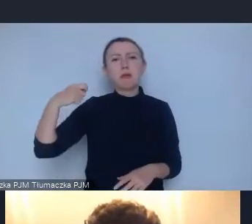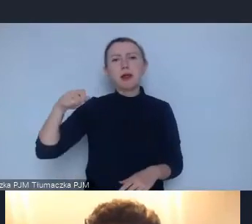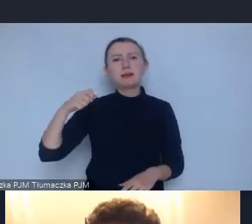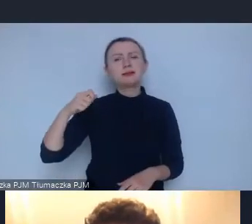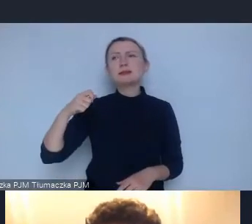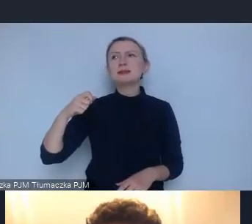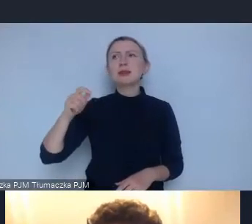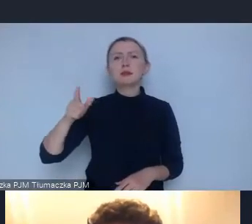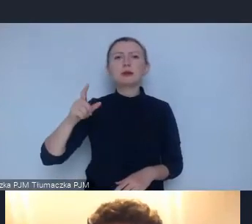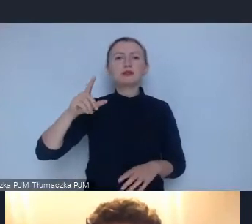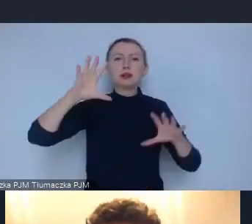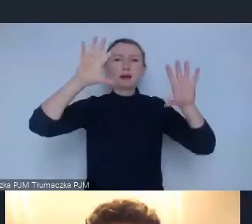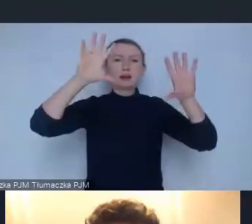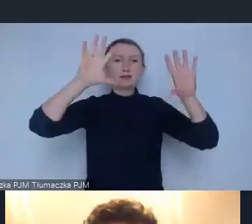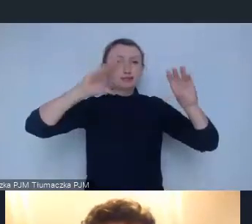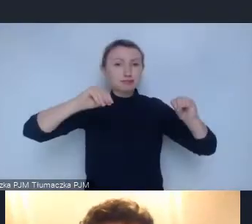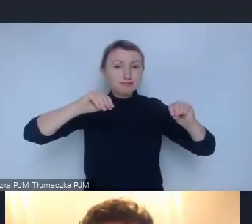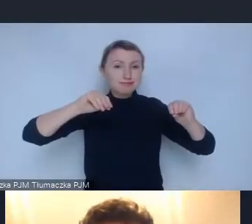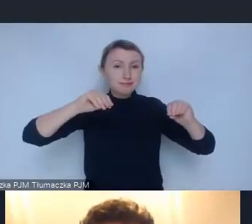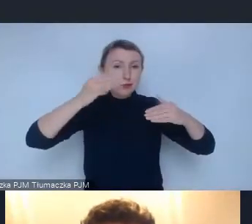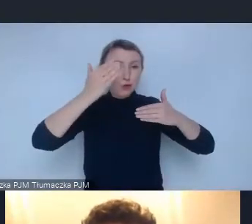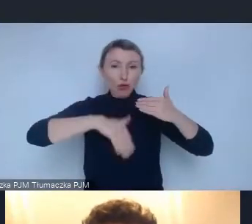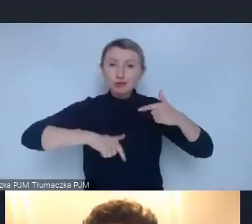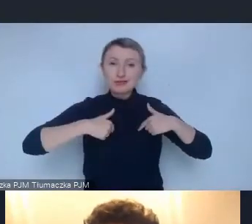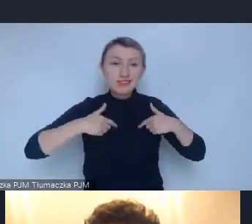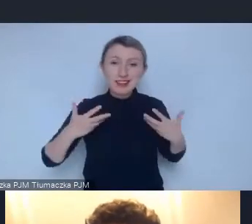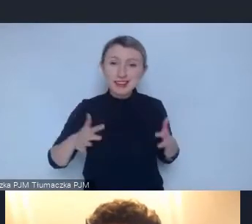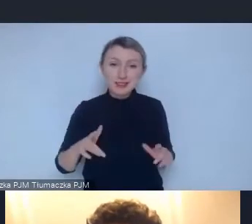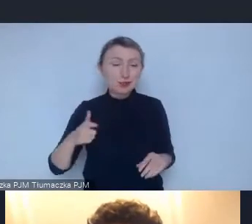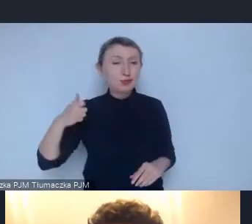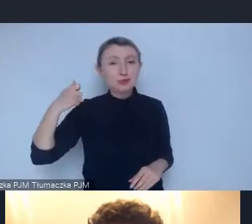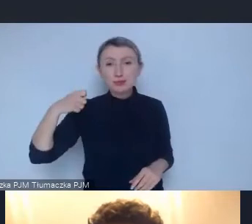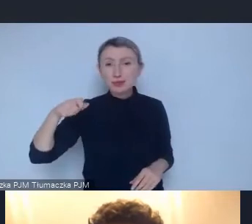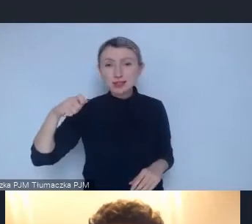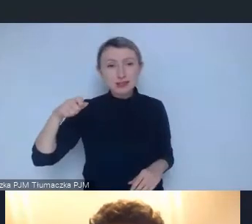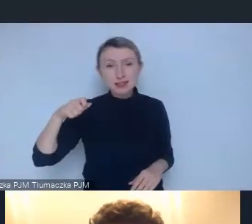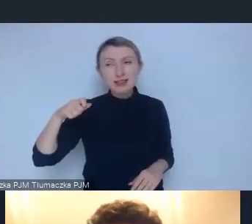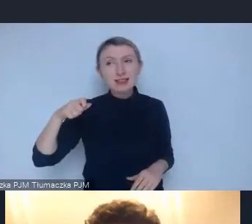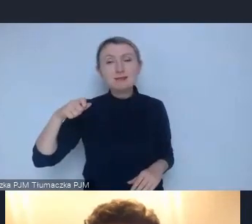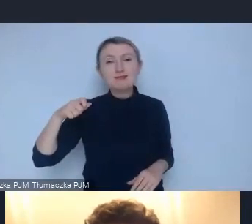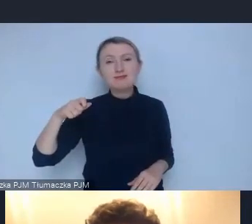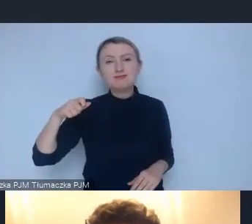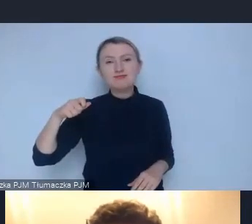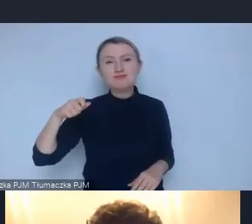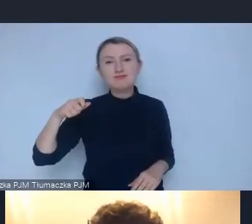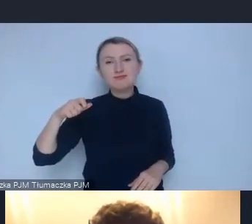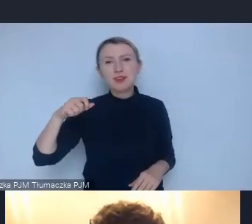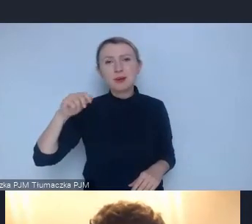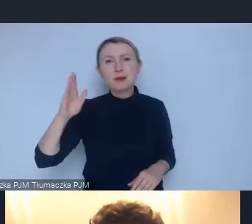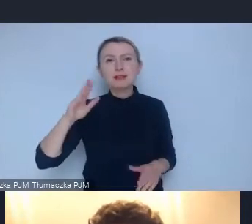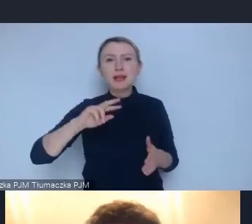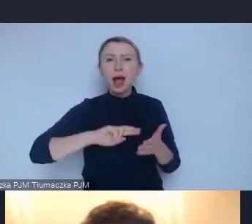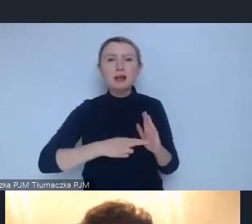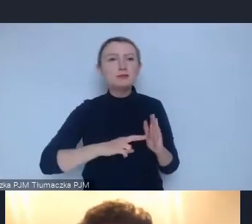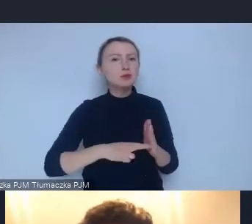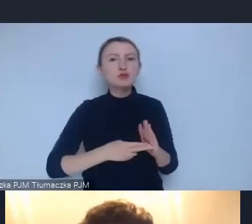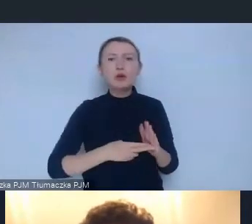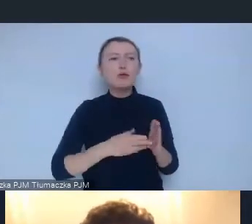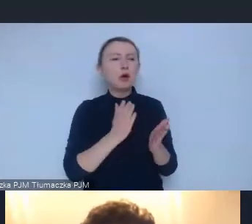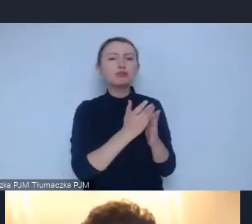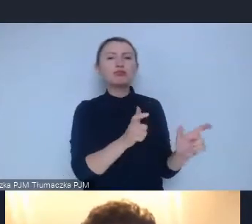będzie gasił światło, powiem brutalnie, nie chciałbym być tym prezydentem, który będzie administrował tylko i